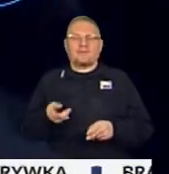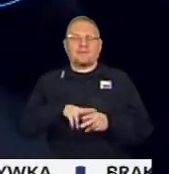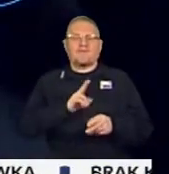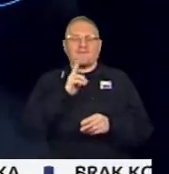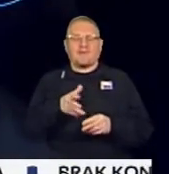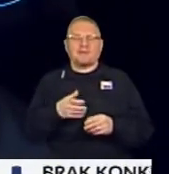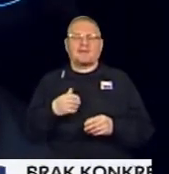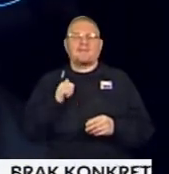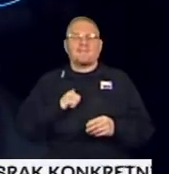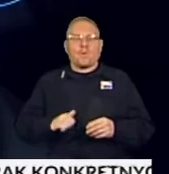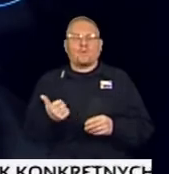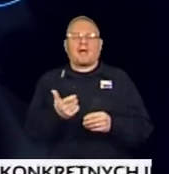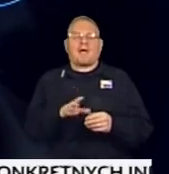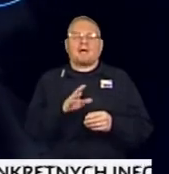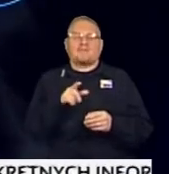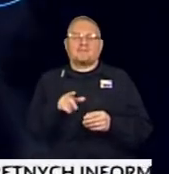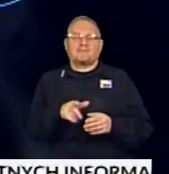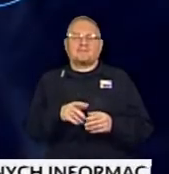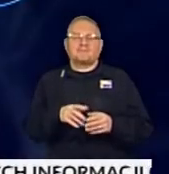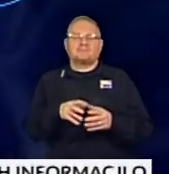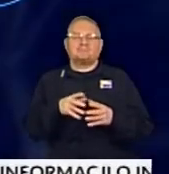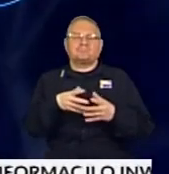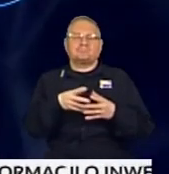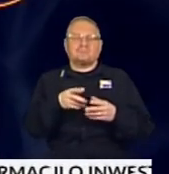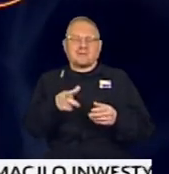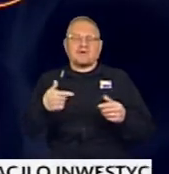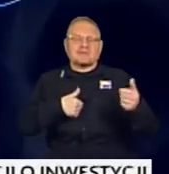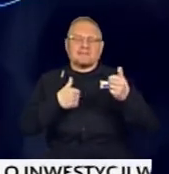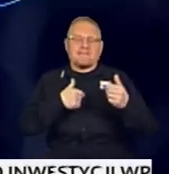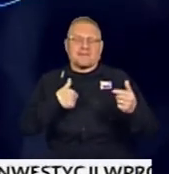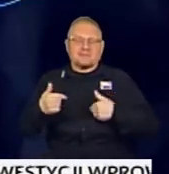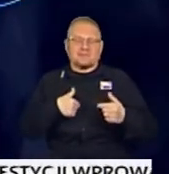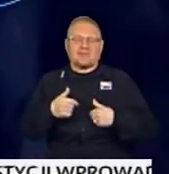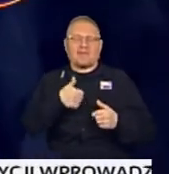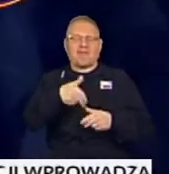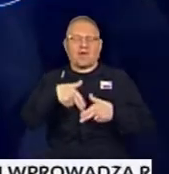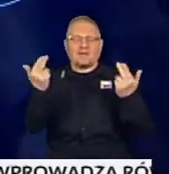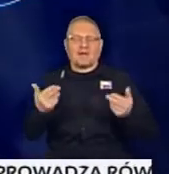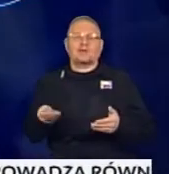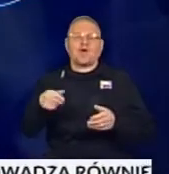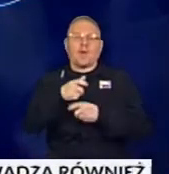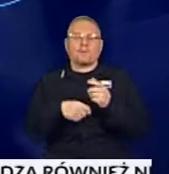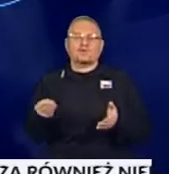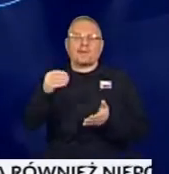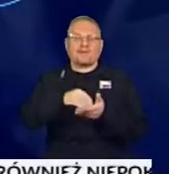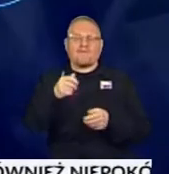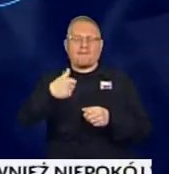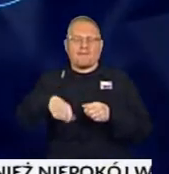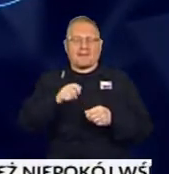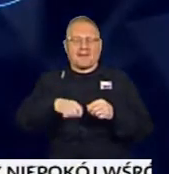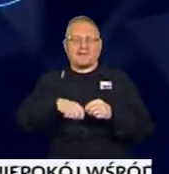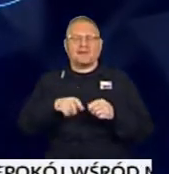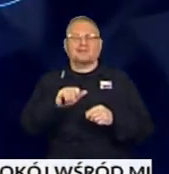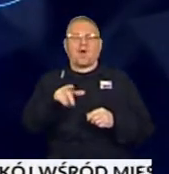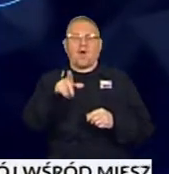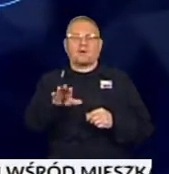wymioty i biegunka no po prostu tak go rozłożyły w ciągu jednego dnia, że robiąc badania dodatkowe, czyli zrobiliśmy badania krwi, okazało